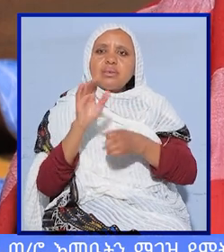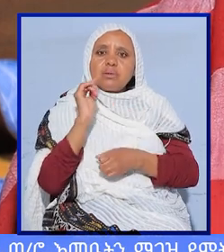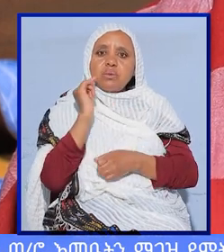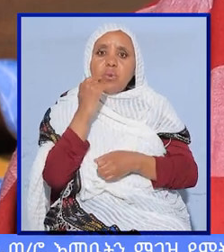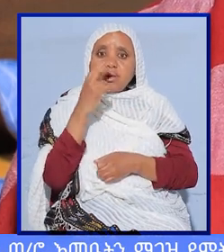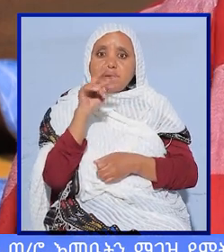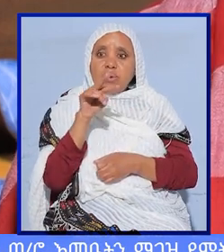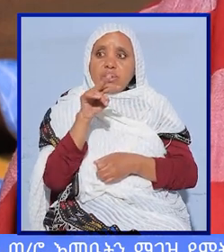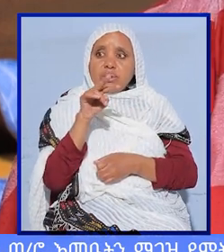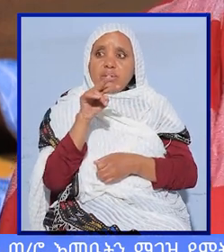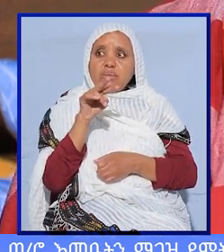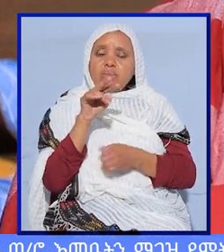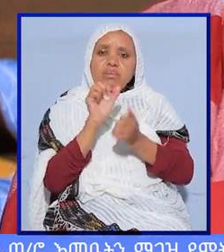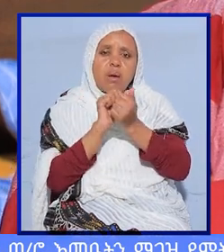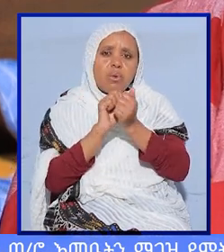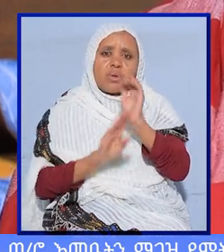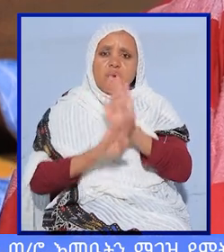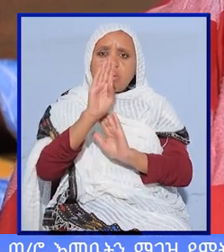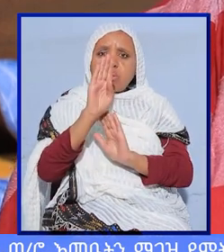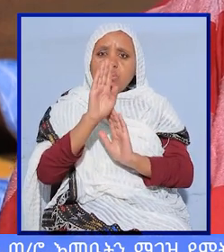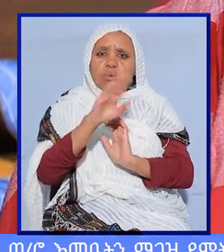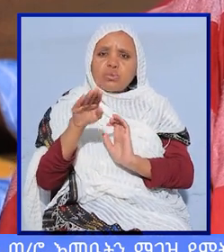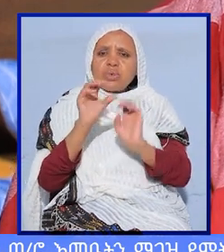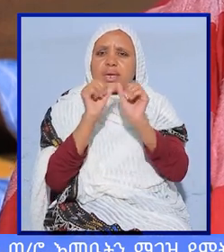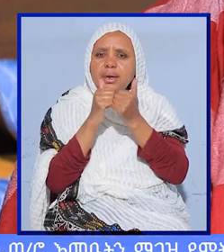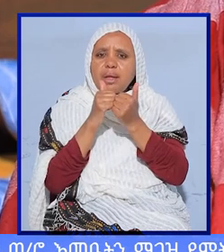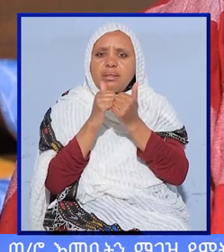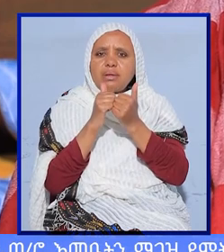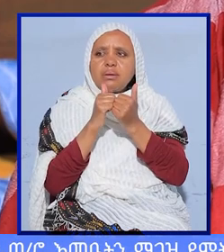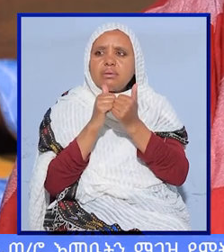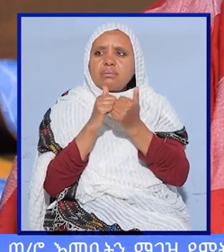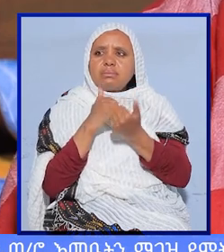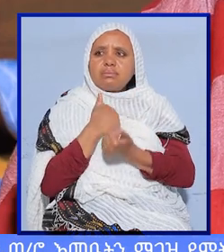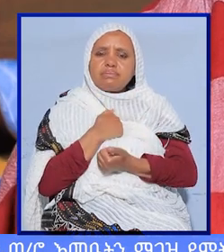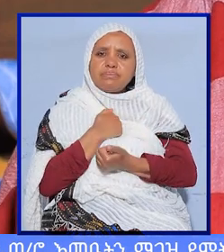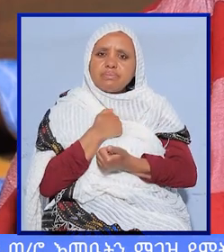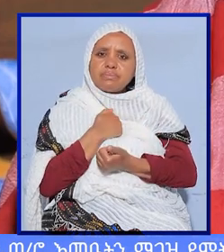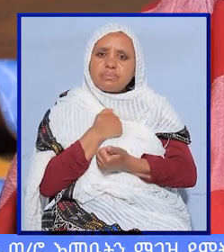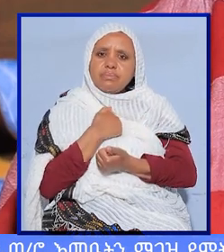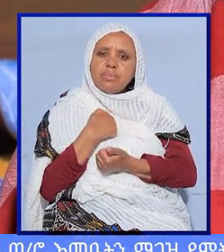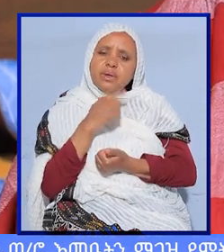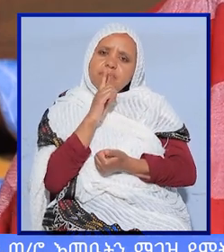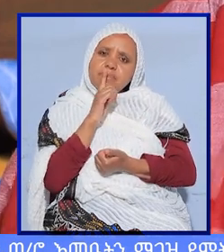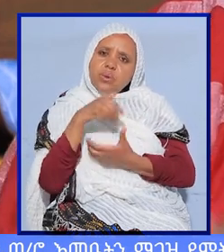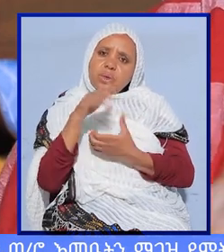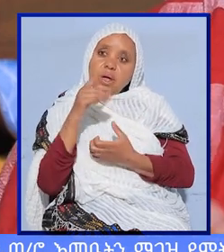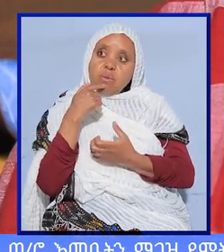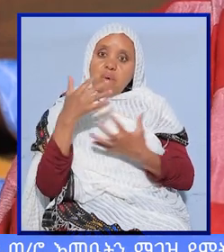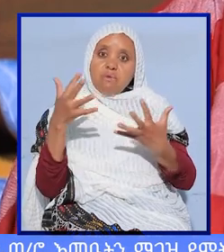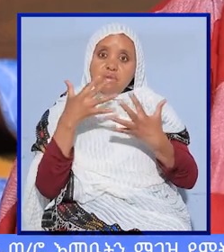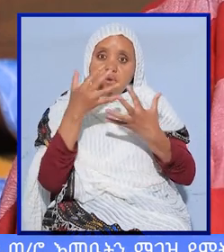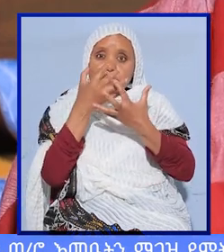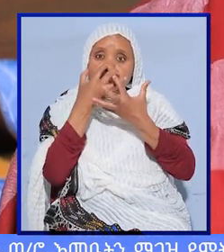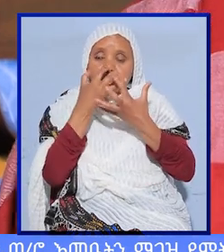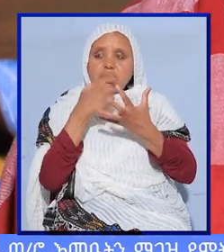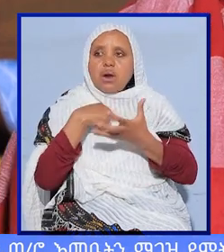እንኳን ሲያዩኝ አብረውኝ ያደጉ ልጆች እንዴት እንደሚያስሩ እውነት ብዙ ቢውጥ ትላለው። አየሩ ይሄ ፍን